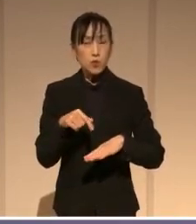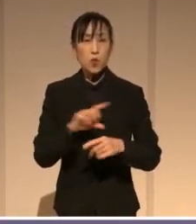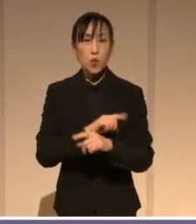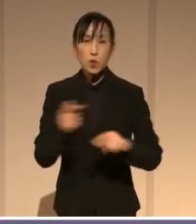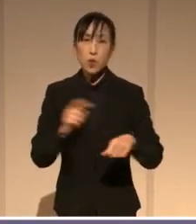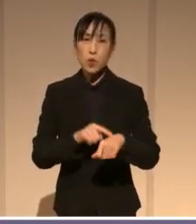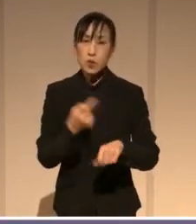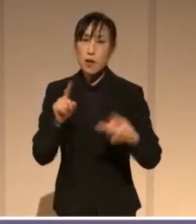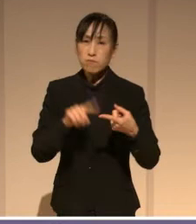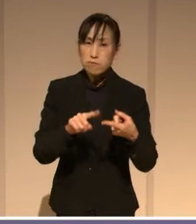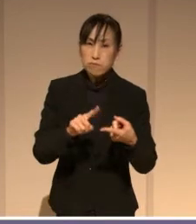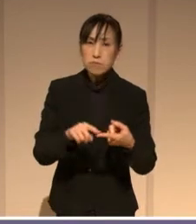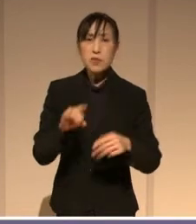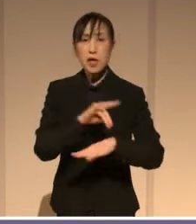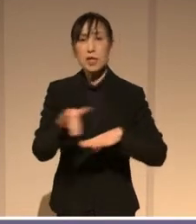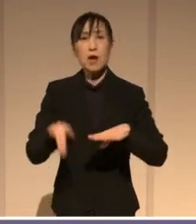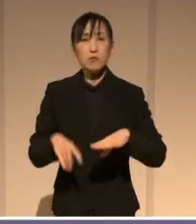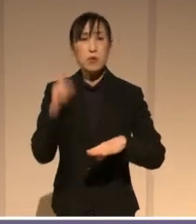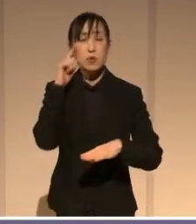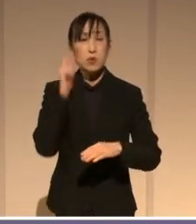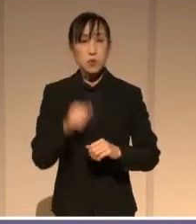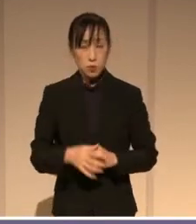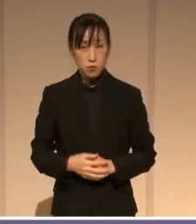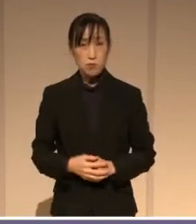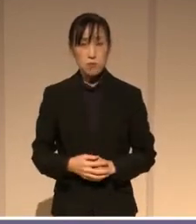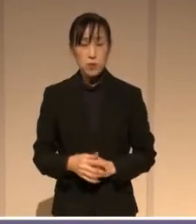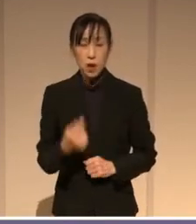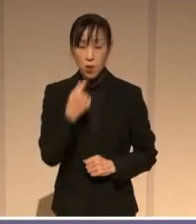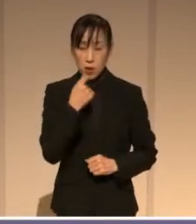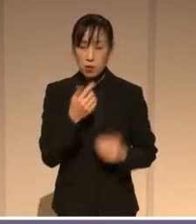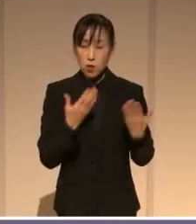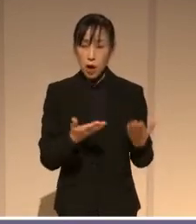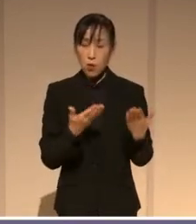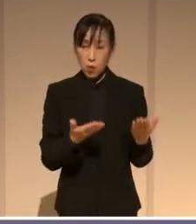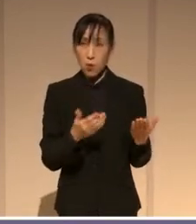思っていてその自分の学校でも